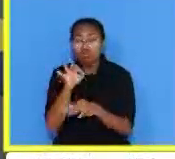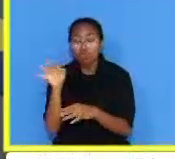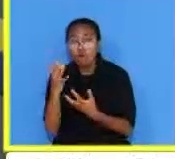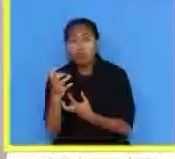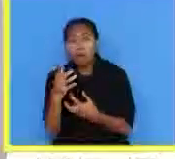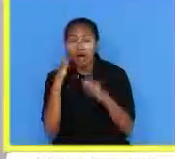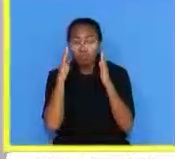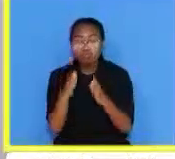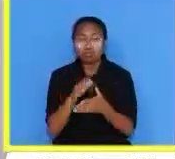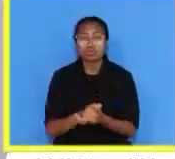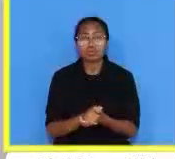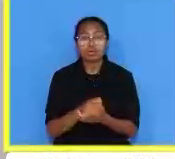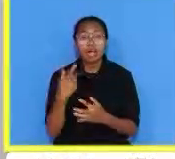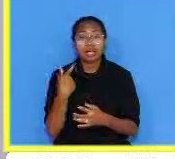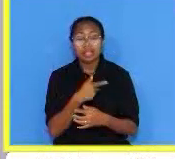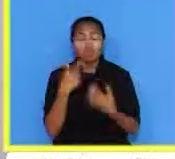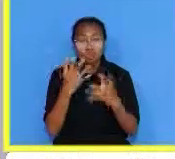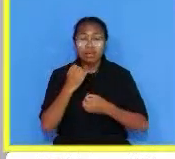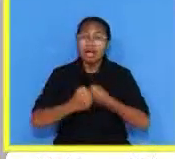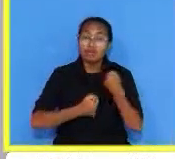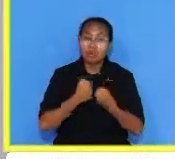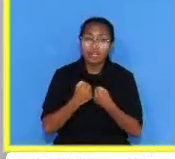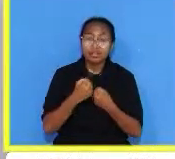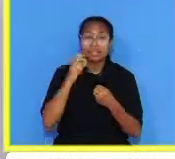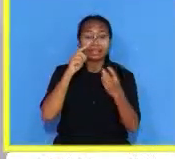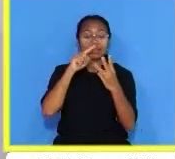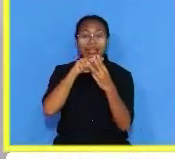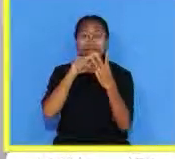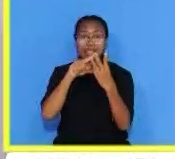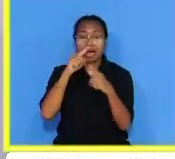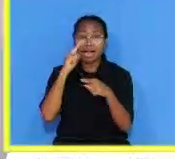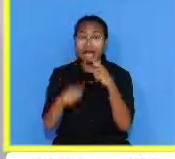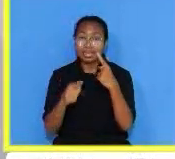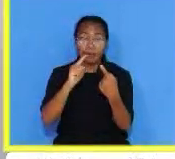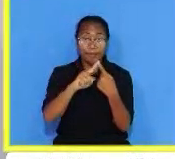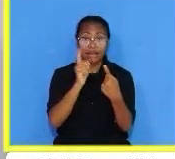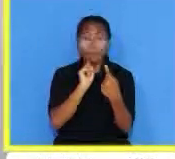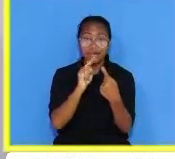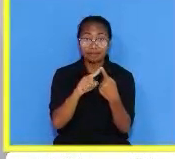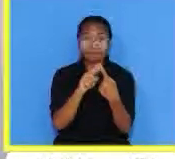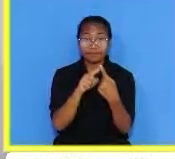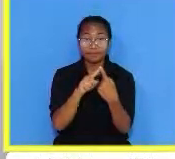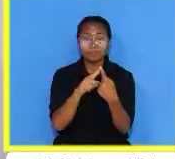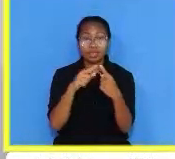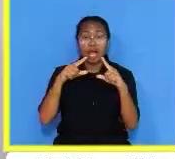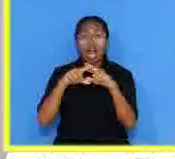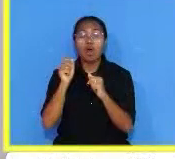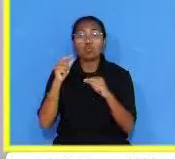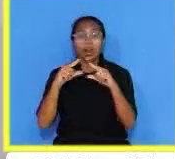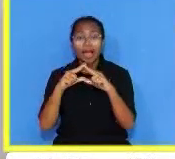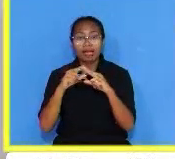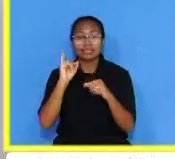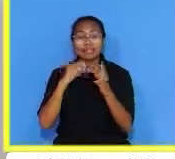Iya, karena kita sudah lakukan vaksinasi itu 3 kali. Ya. Yang pertama itu ada di Aula Jabatan